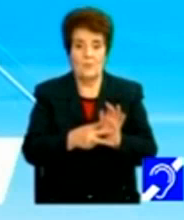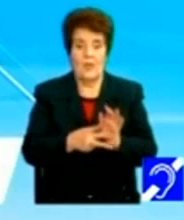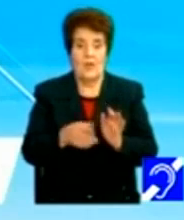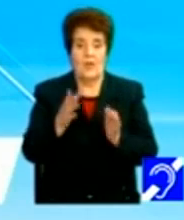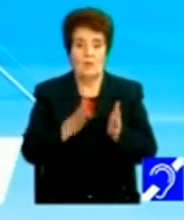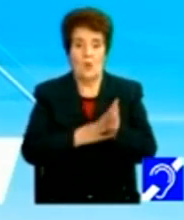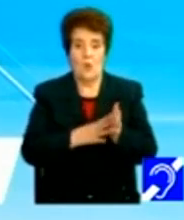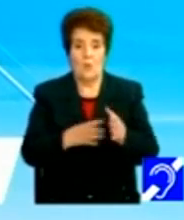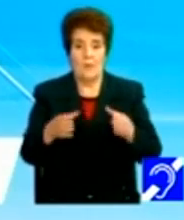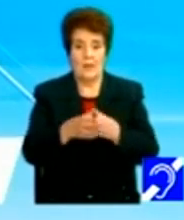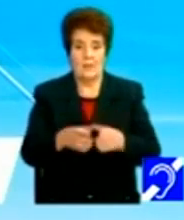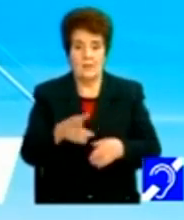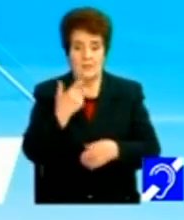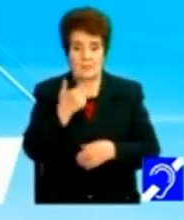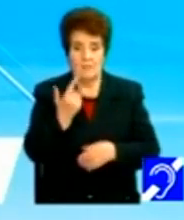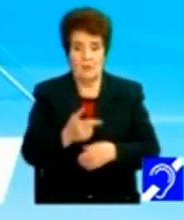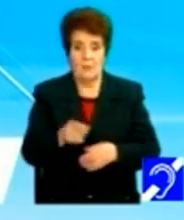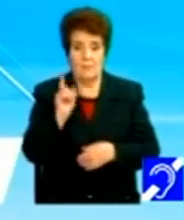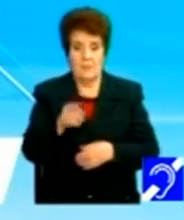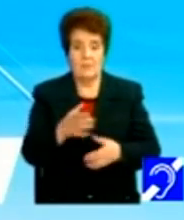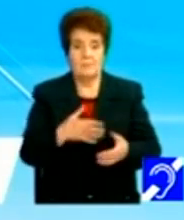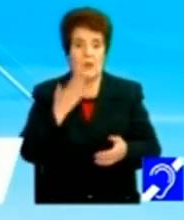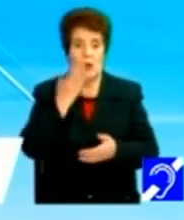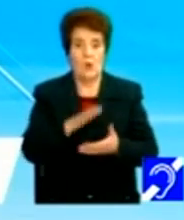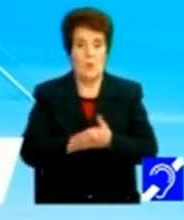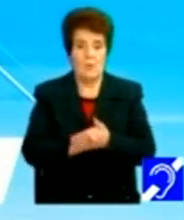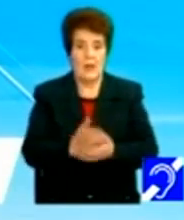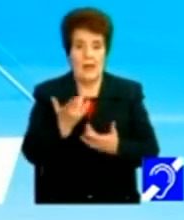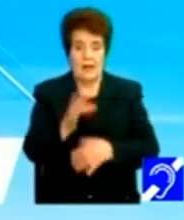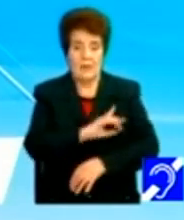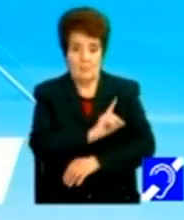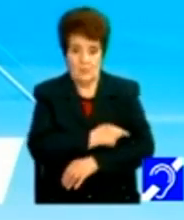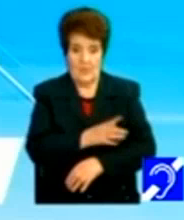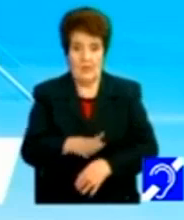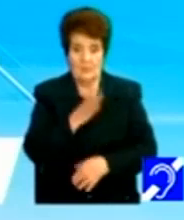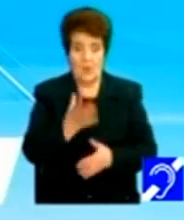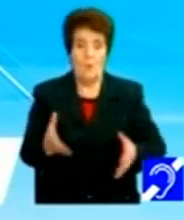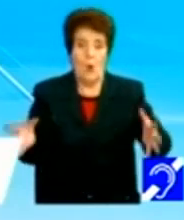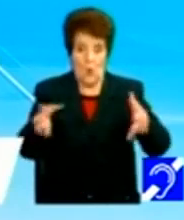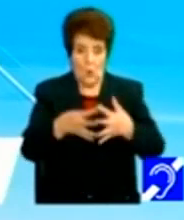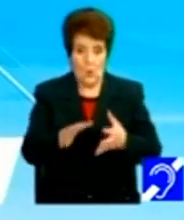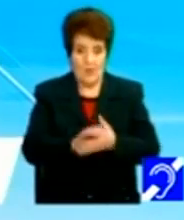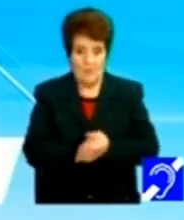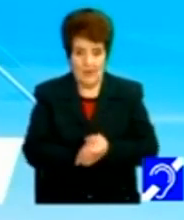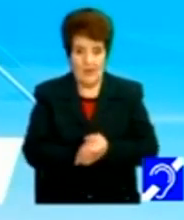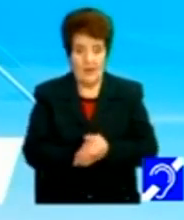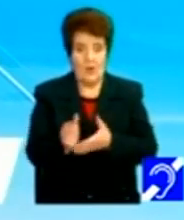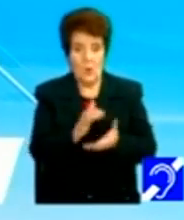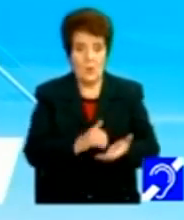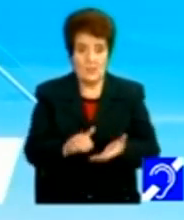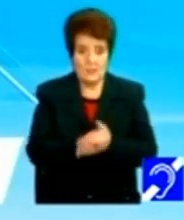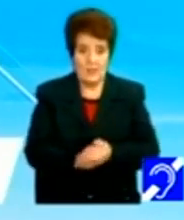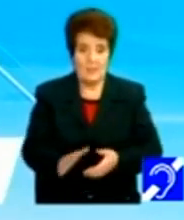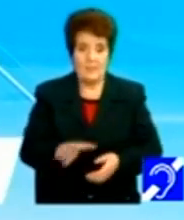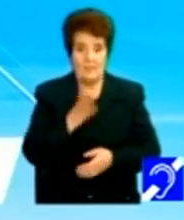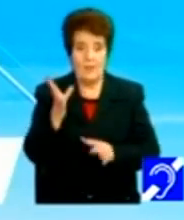unioniste și să vorbim despre unirea cu România. Și cât o să am putere, o să lupt pentru unificarea Partidei Unioniste din Moldova. Toți unioniștii